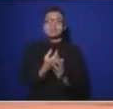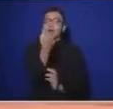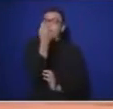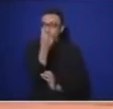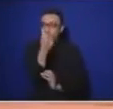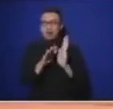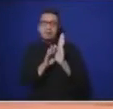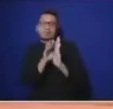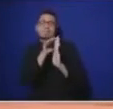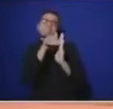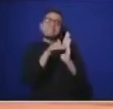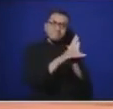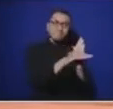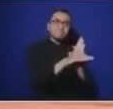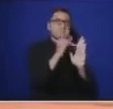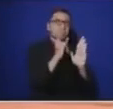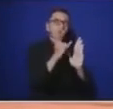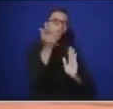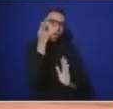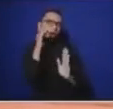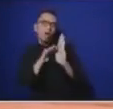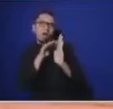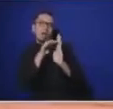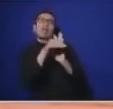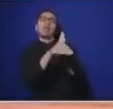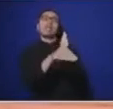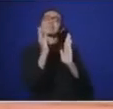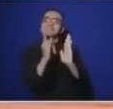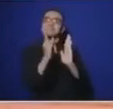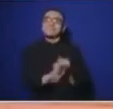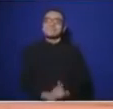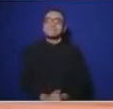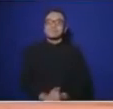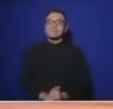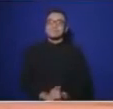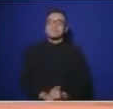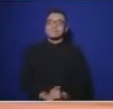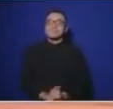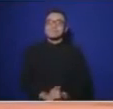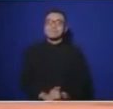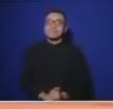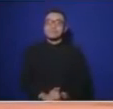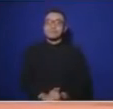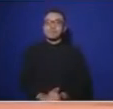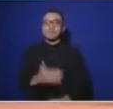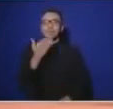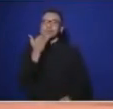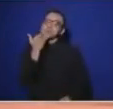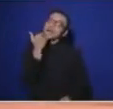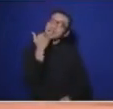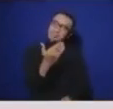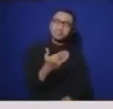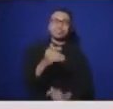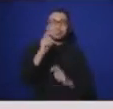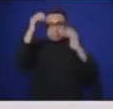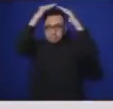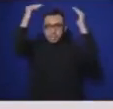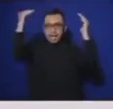harus terus kita jaga. Dan saya ingin mengucapkan terima kasih yang sebesar-besarnya pada para petani jagung. Kita ingat